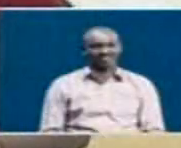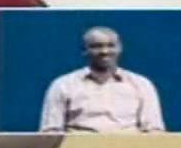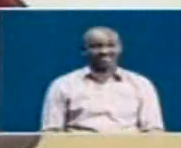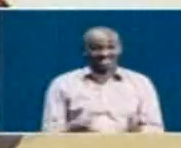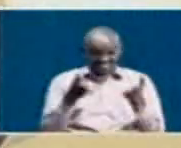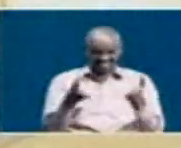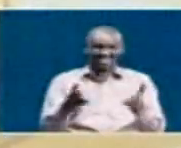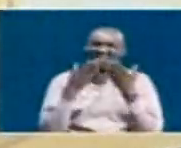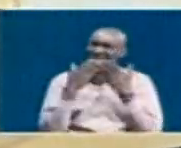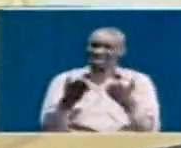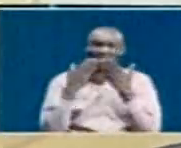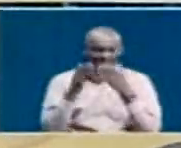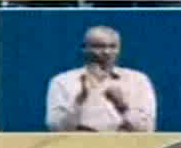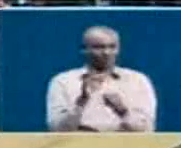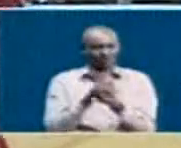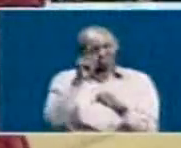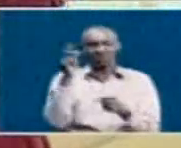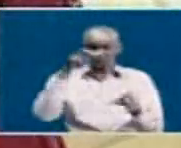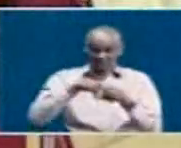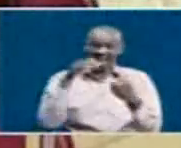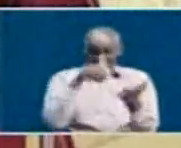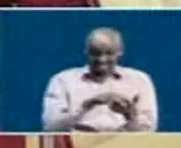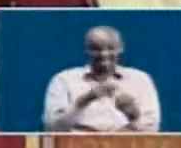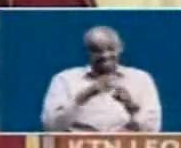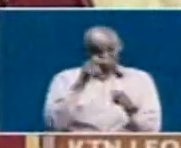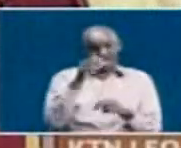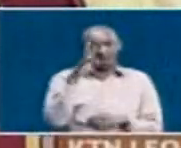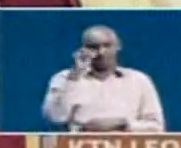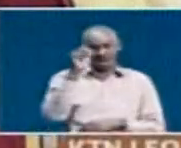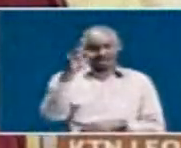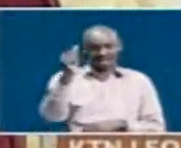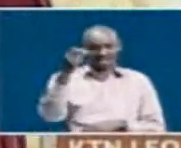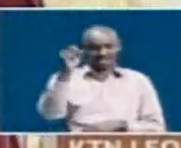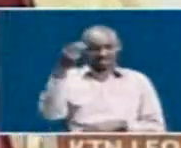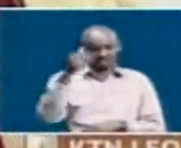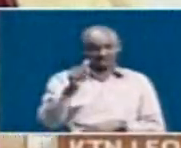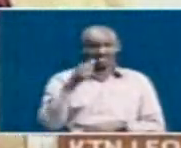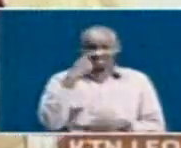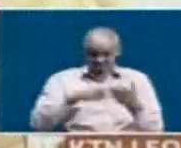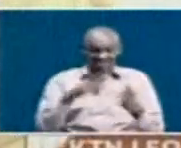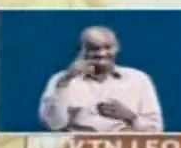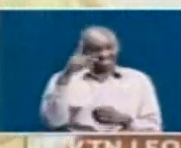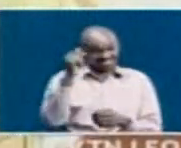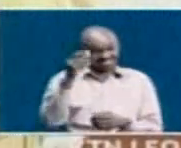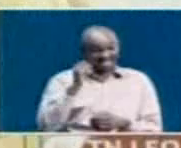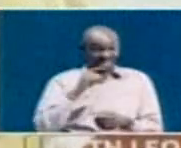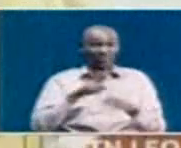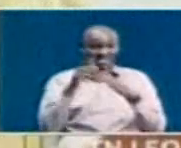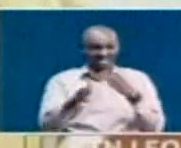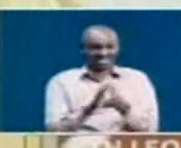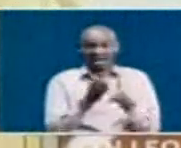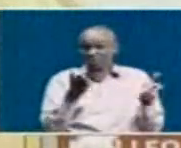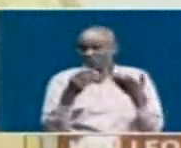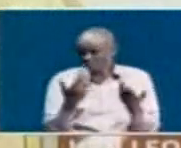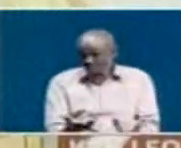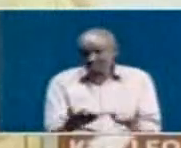Naam, barabara mpenzi mtazamaji, kama unajiunga nami tena, naitwa Mwanaisha Kizugo, naendelea kutizama taarifa za KTN leo. Ni moja kwa moja tunaelekea